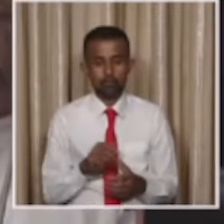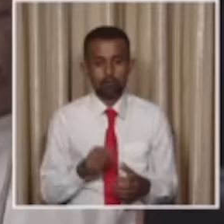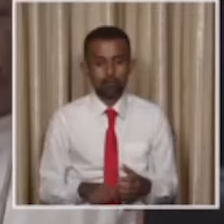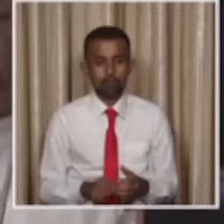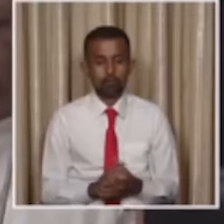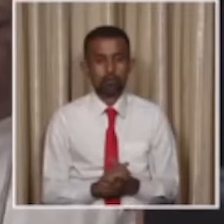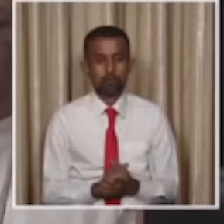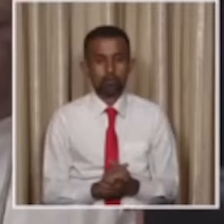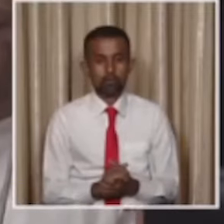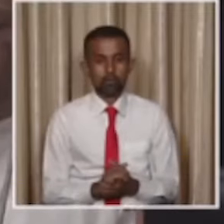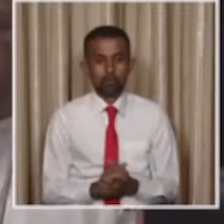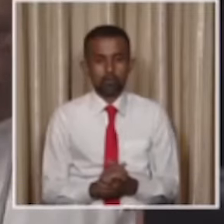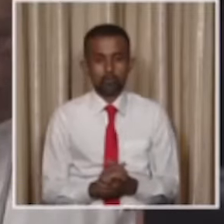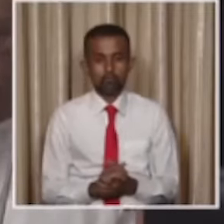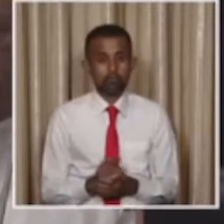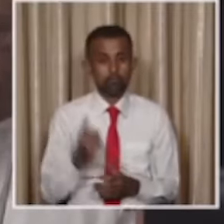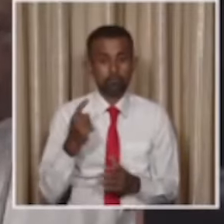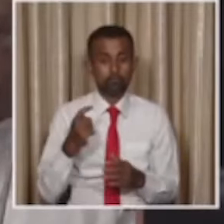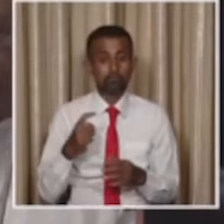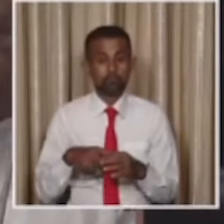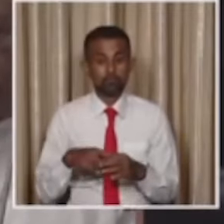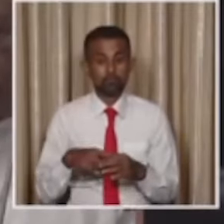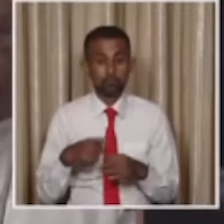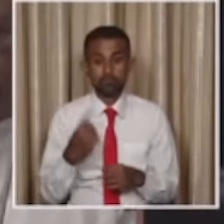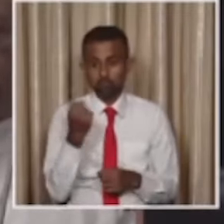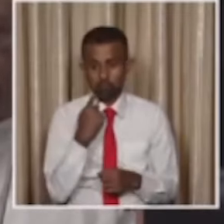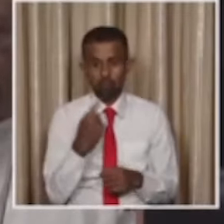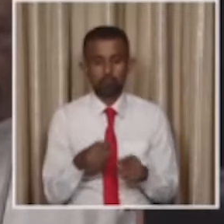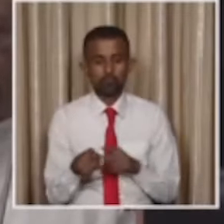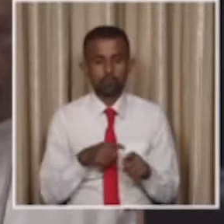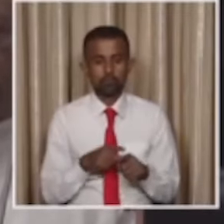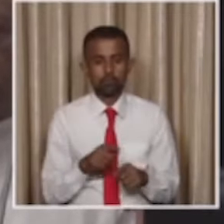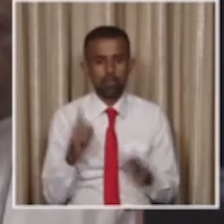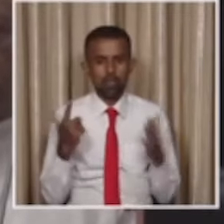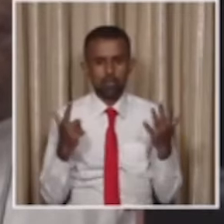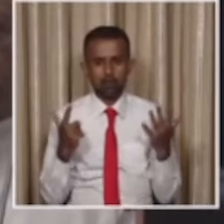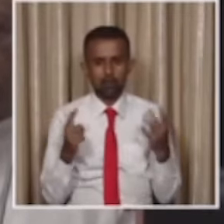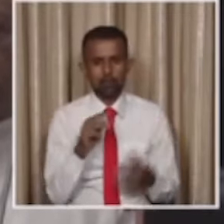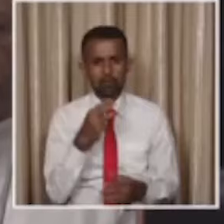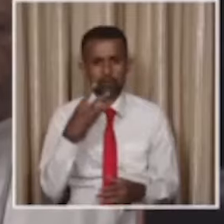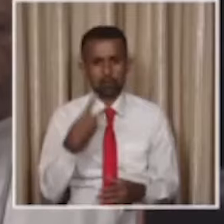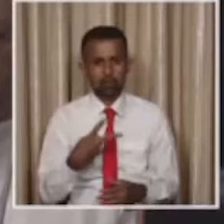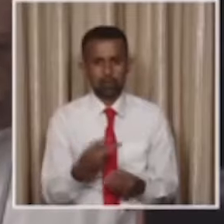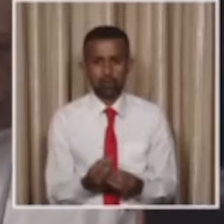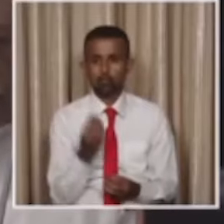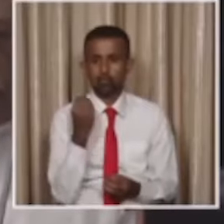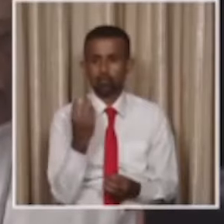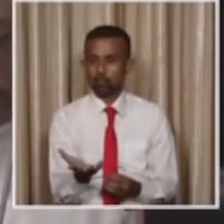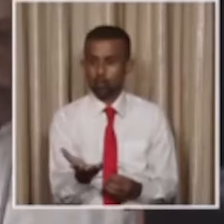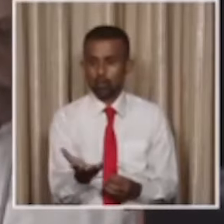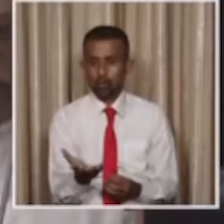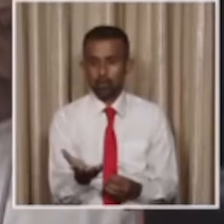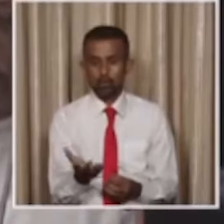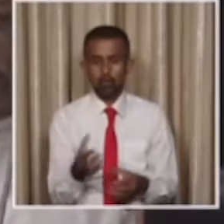චාටර් ජස්ටිස් රජිනේ වූ එකක් කියලා. ඒ නිසා තමයි කොහොමත් 70-2 දුන්නා